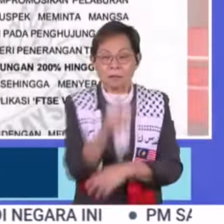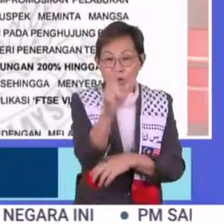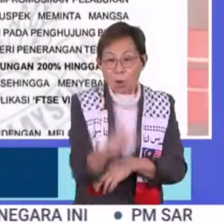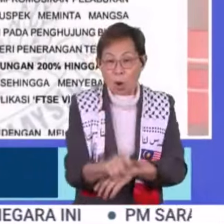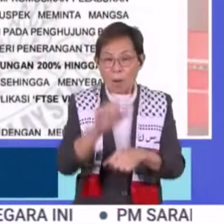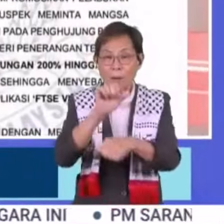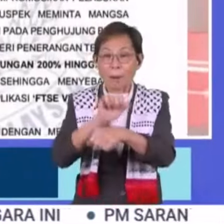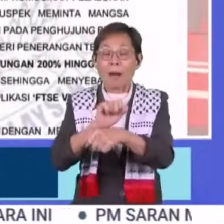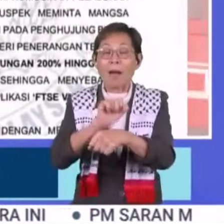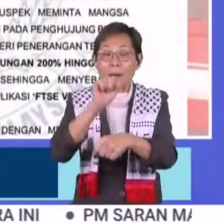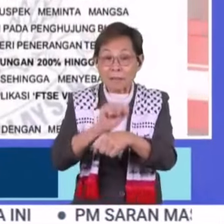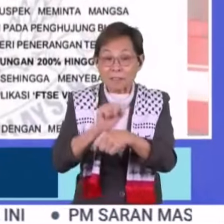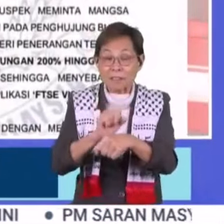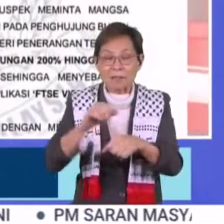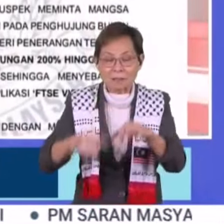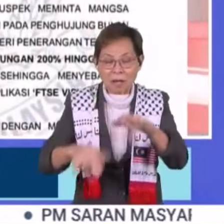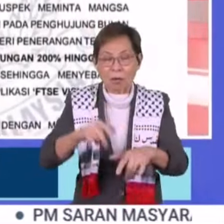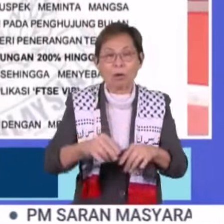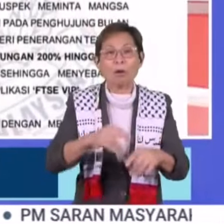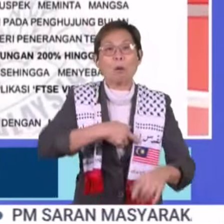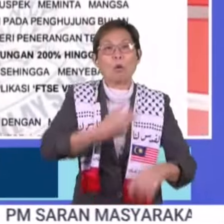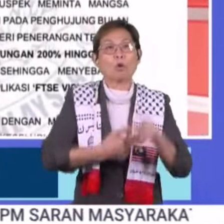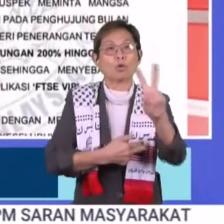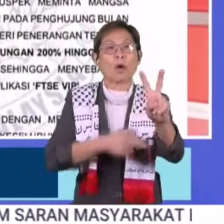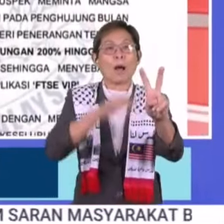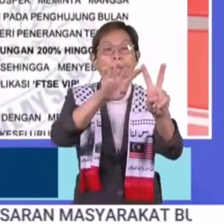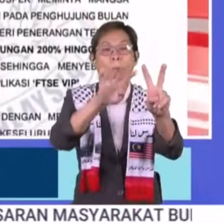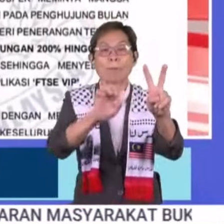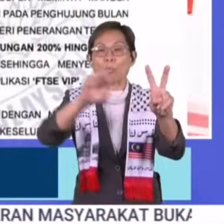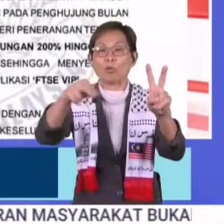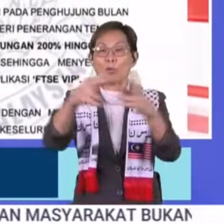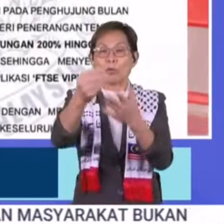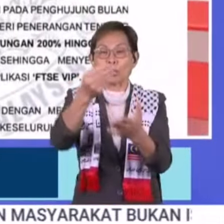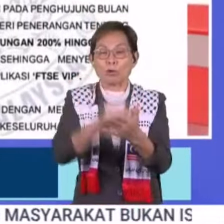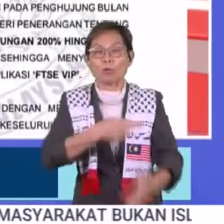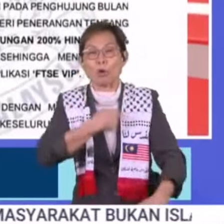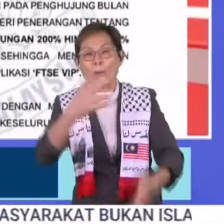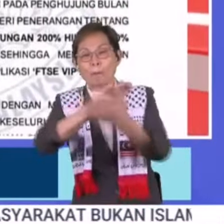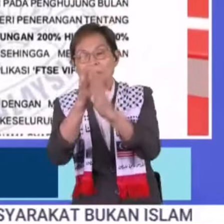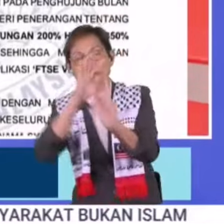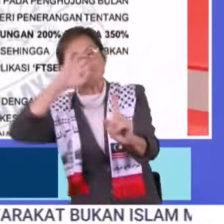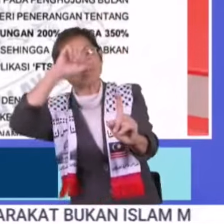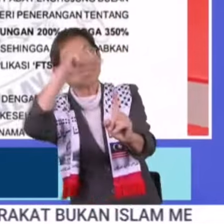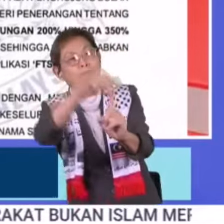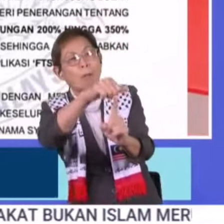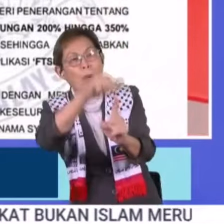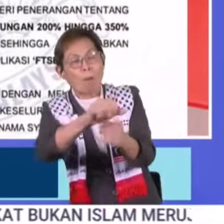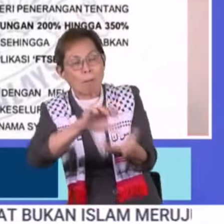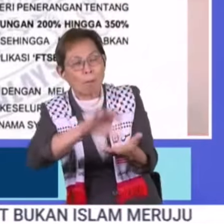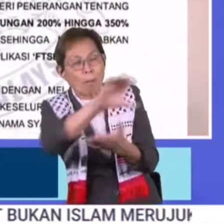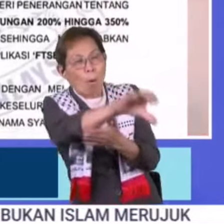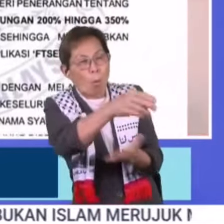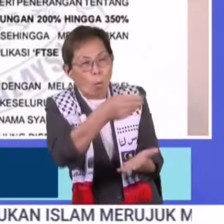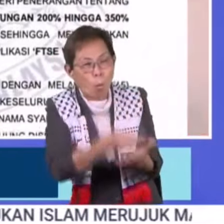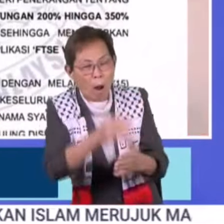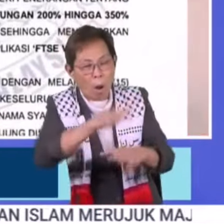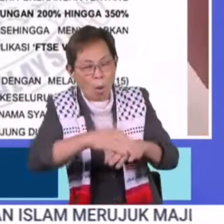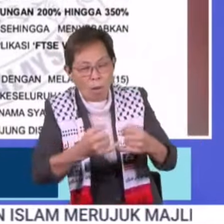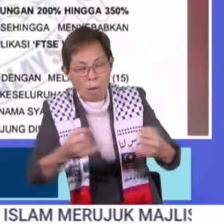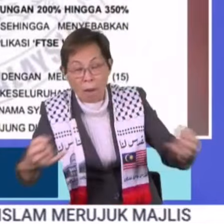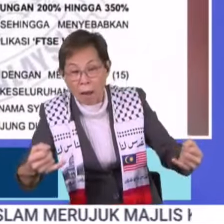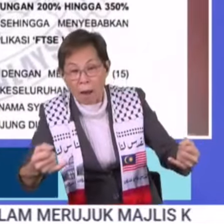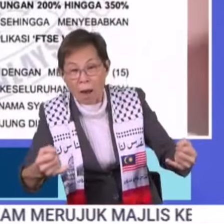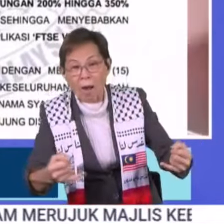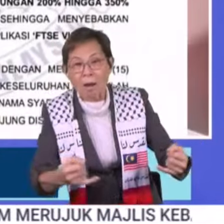Seorang kerani di Sibu kerugian RM240,000 selepas menjadi mangsa penipuan pelaburan wang dalam talian